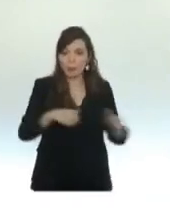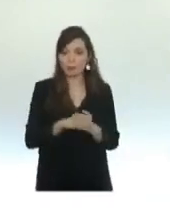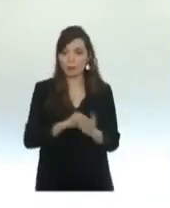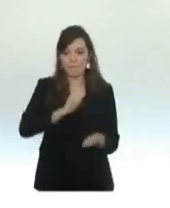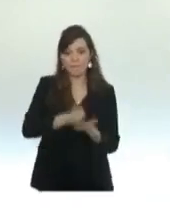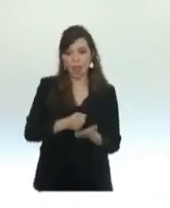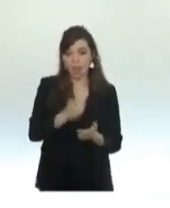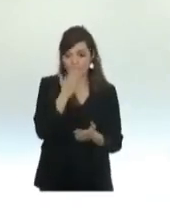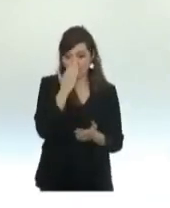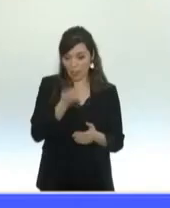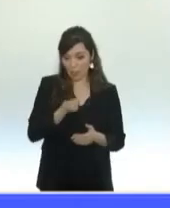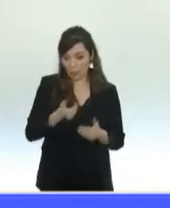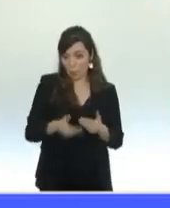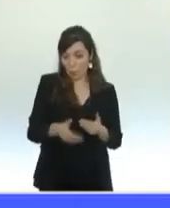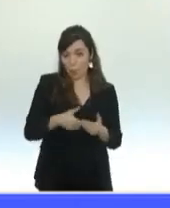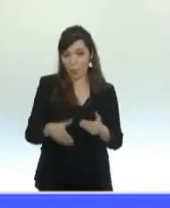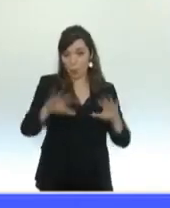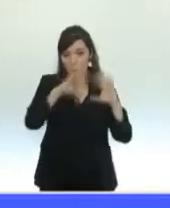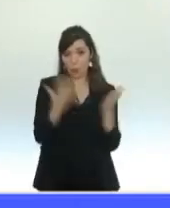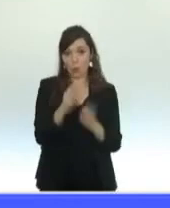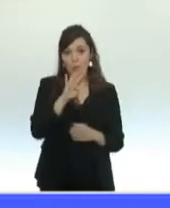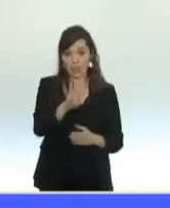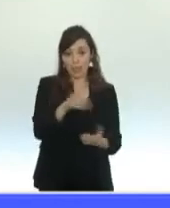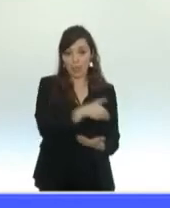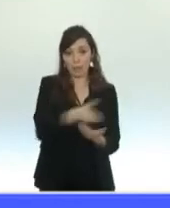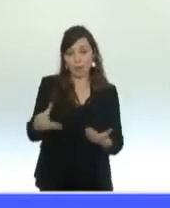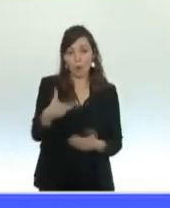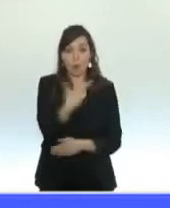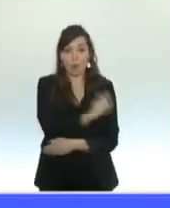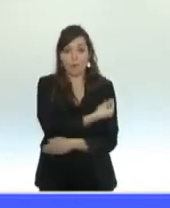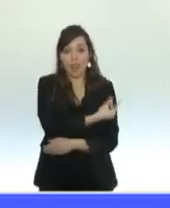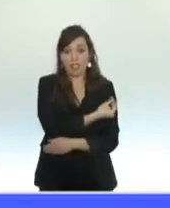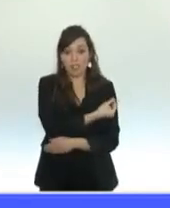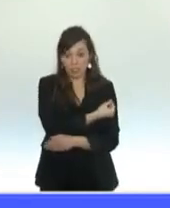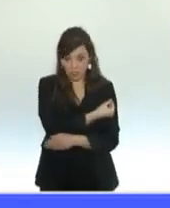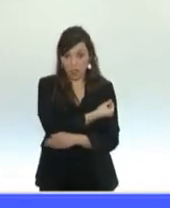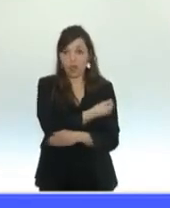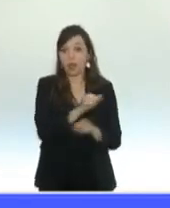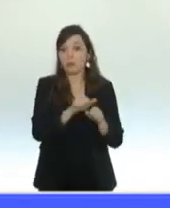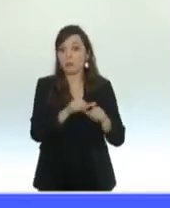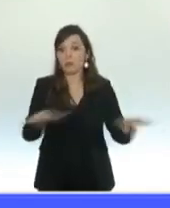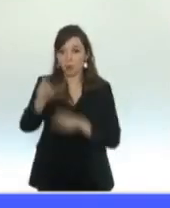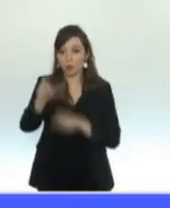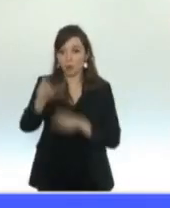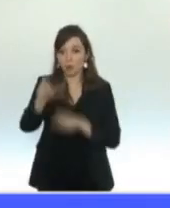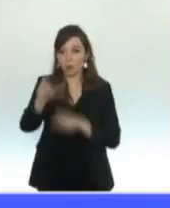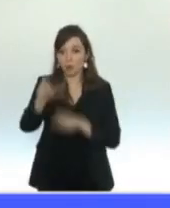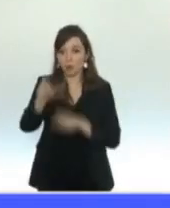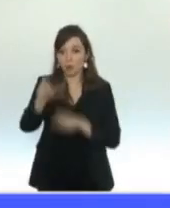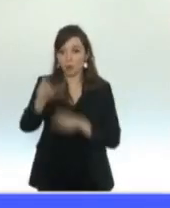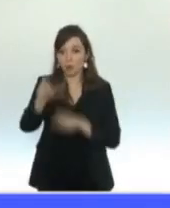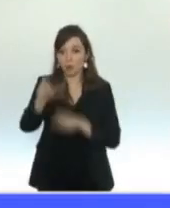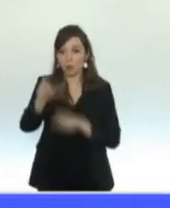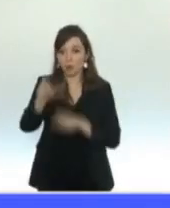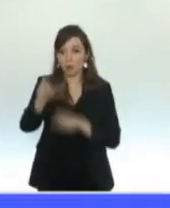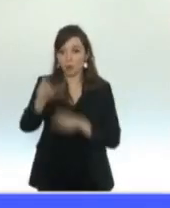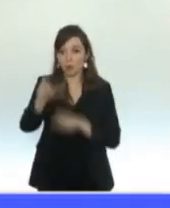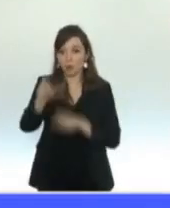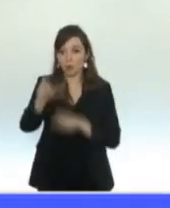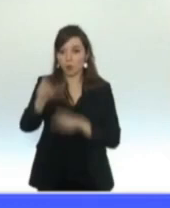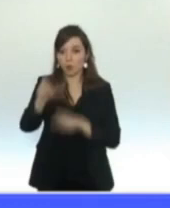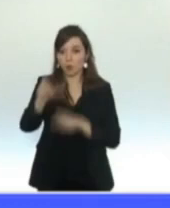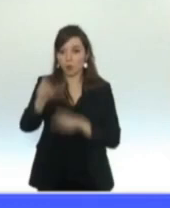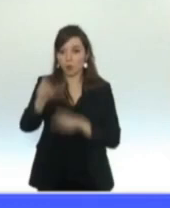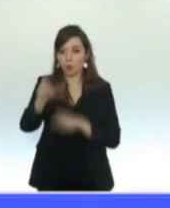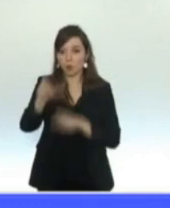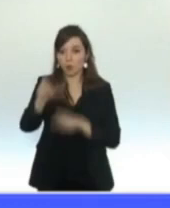dans la conférence vous me croyez pas quand je dis qu'ils ont fait ça par de la jambre regardez là là vous voyez